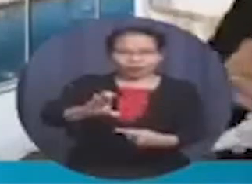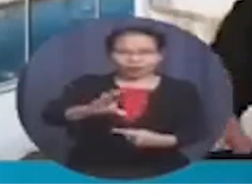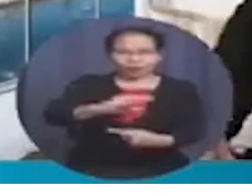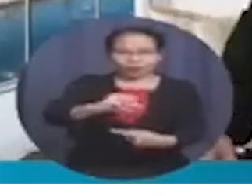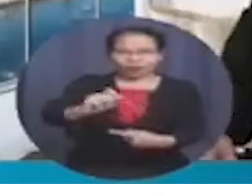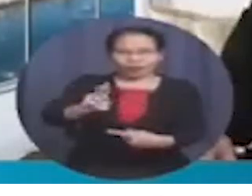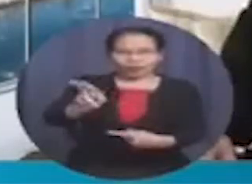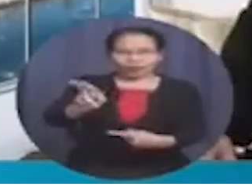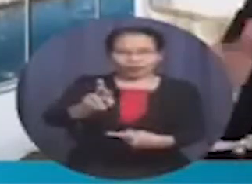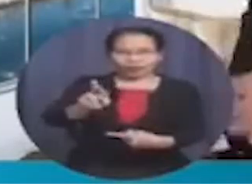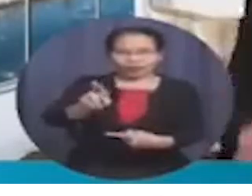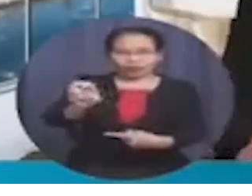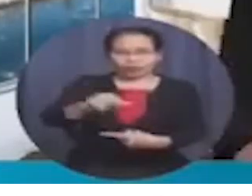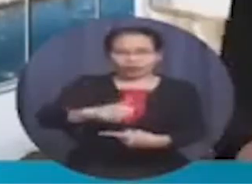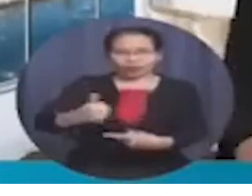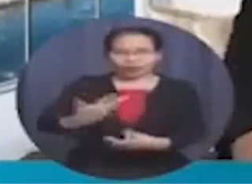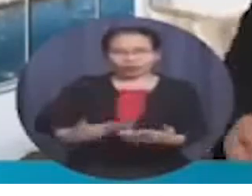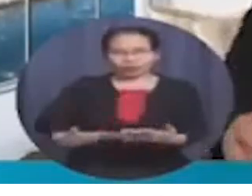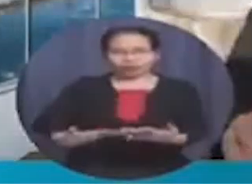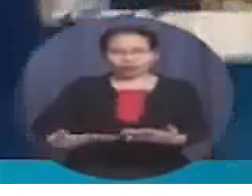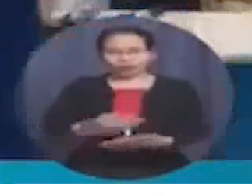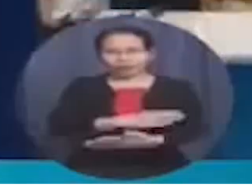ano-anong materyales. At saka yung,